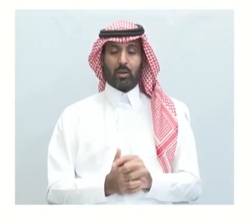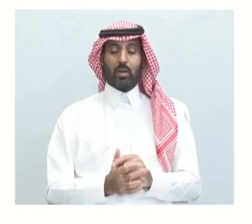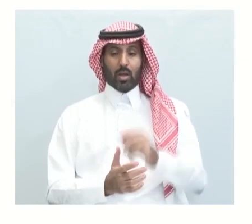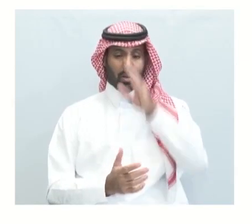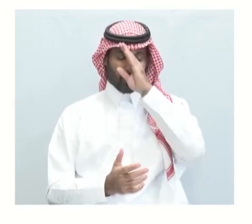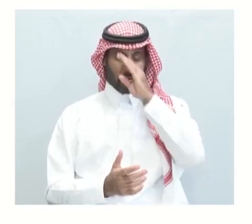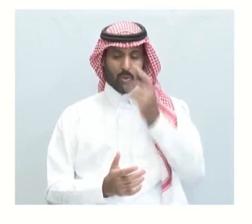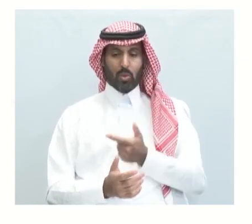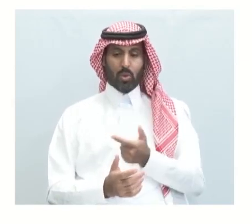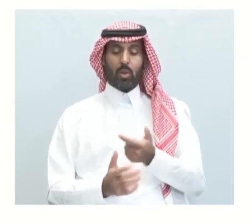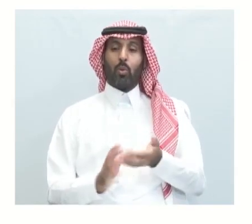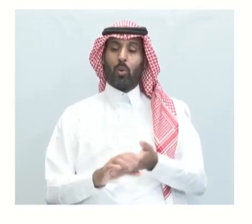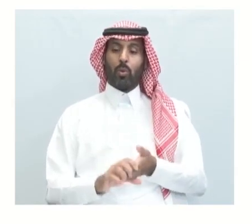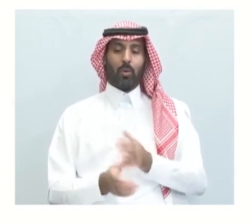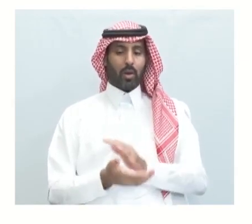والثلاثه والاربعاء